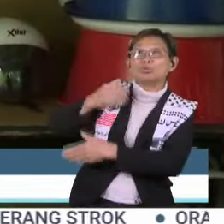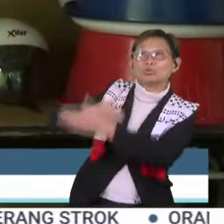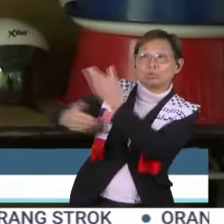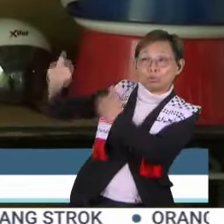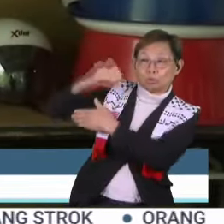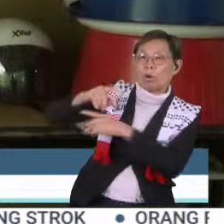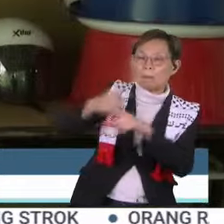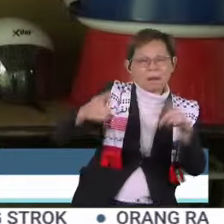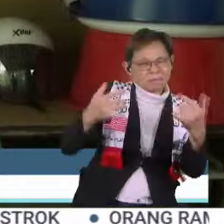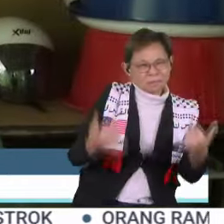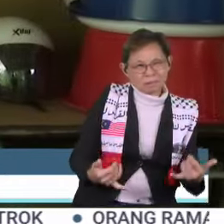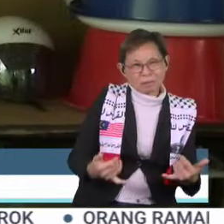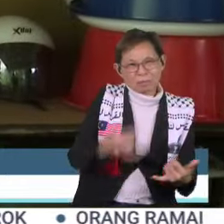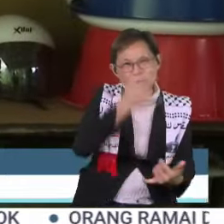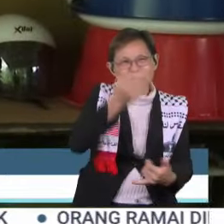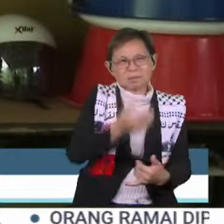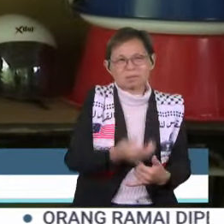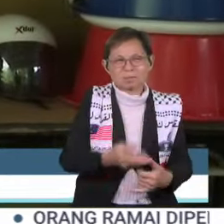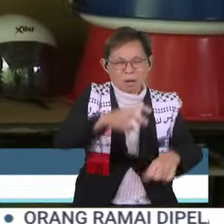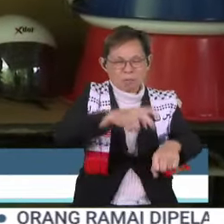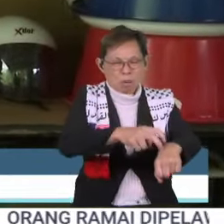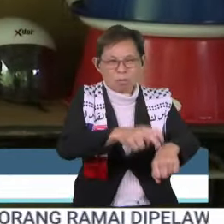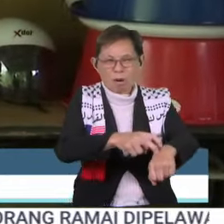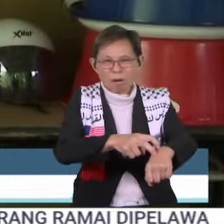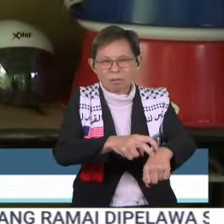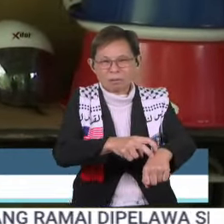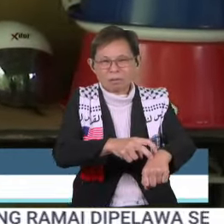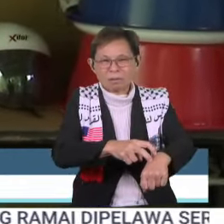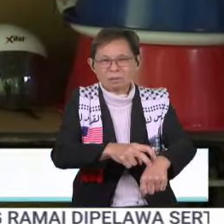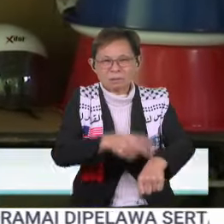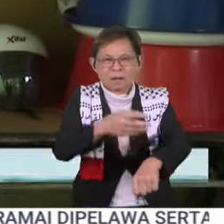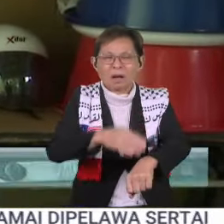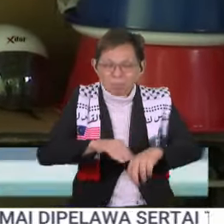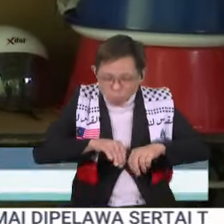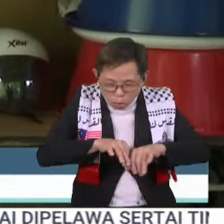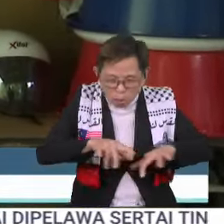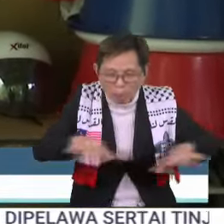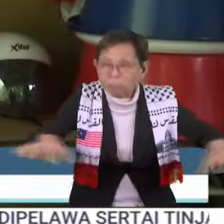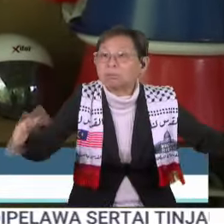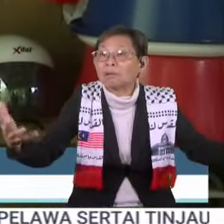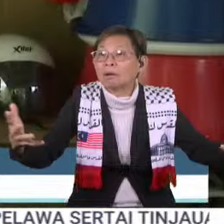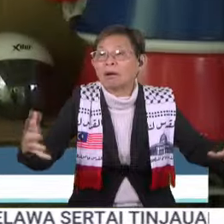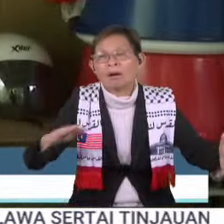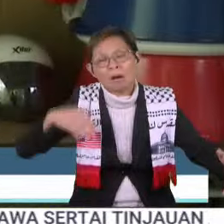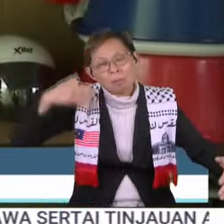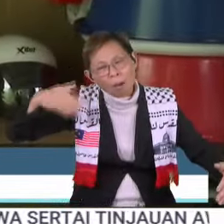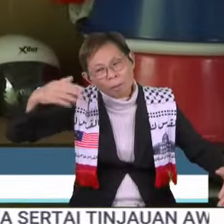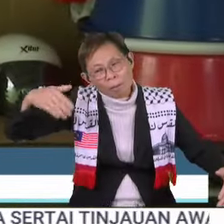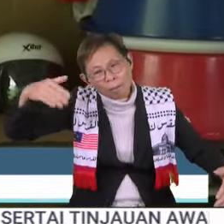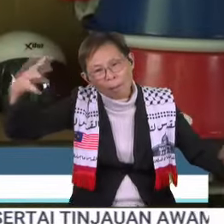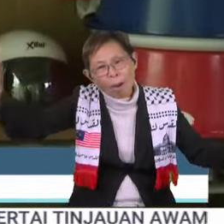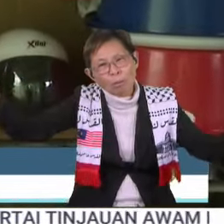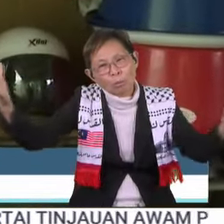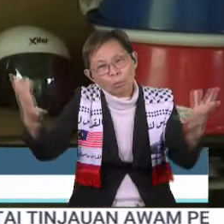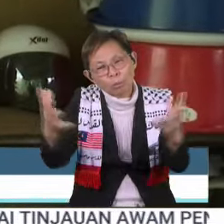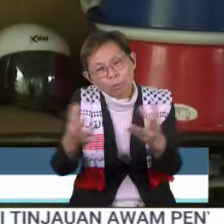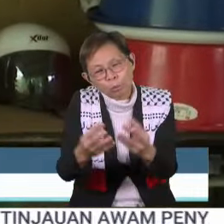ni oleh kerana benda ni tidak dikembangkan, semakin hari semakin